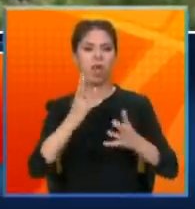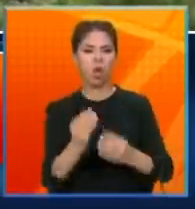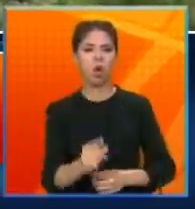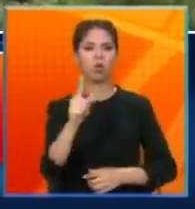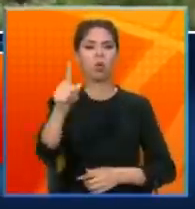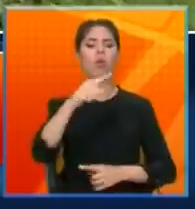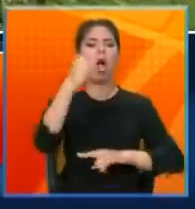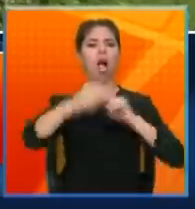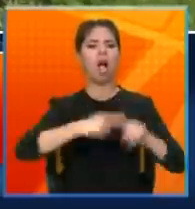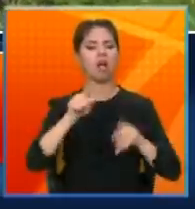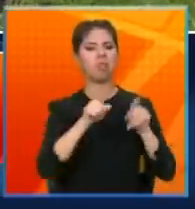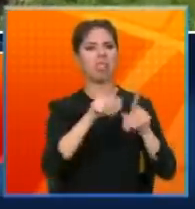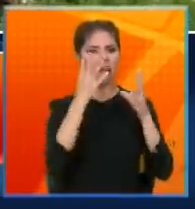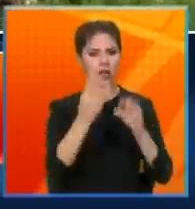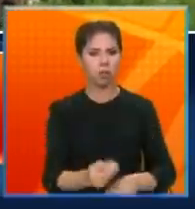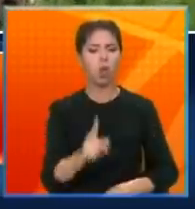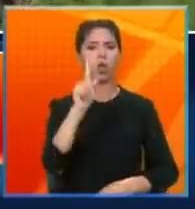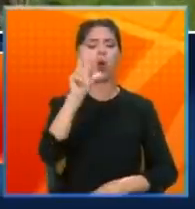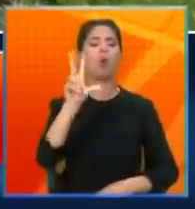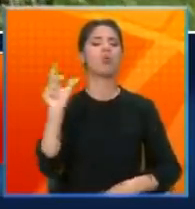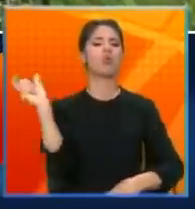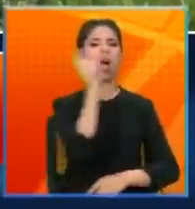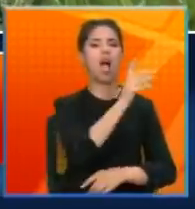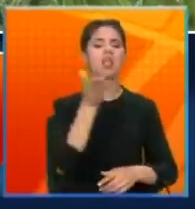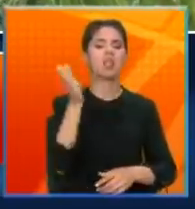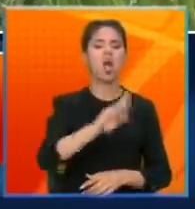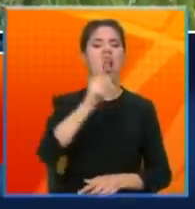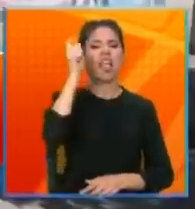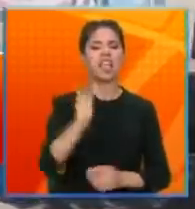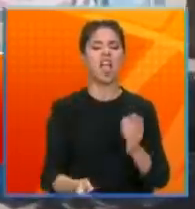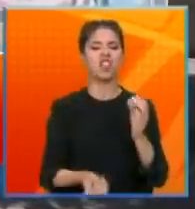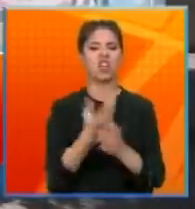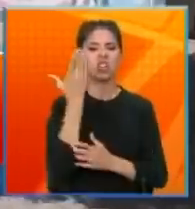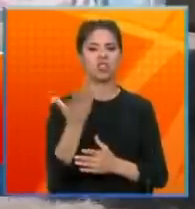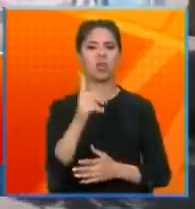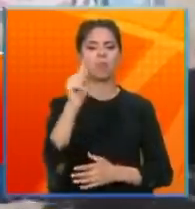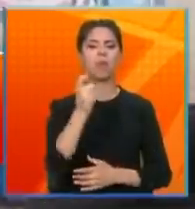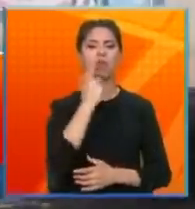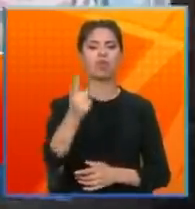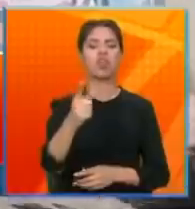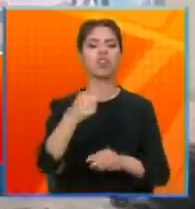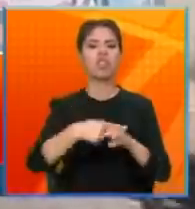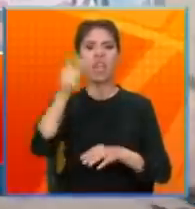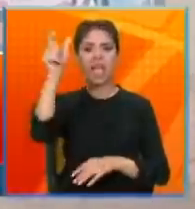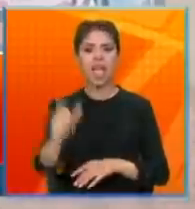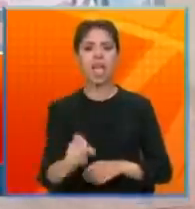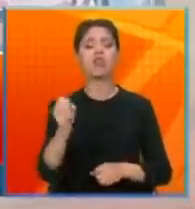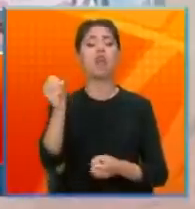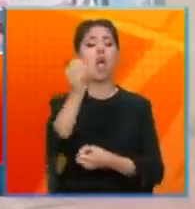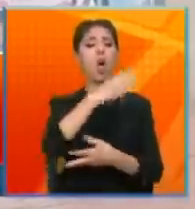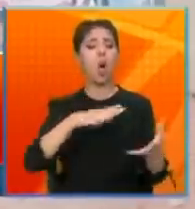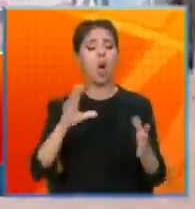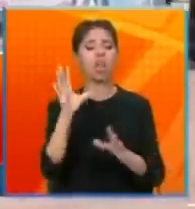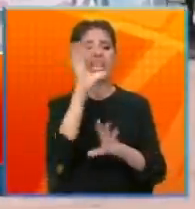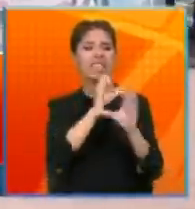yandan da yakınları takibe alındı ve 13 ay sonra gerçek ortaya çıktı. 1,5 yaşındaki Ecrin Kurnaz olayının sır